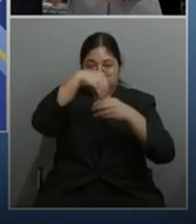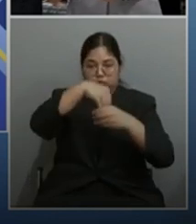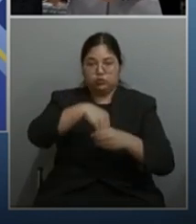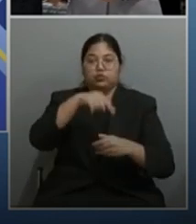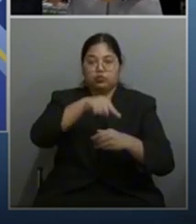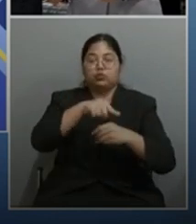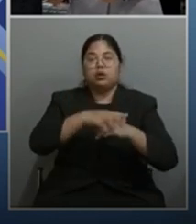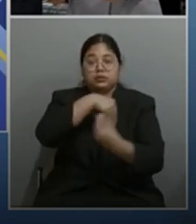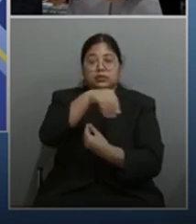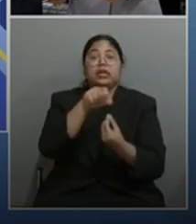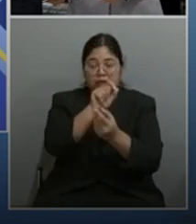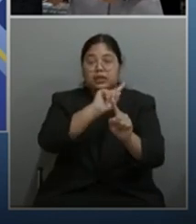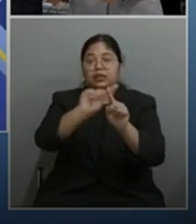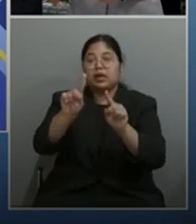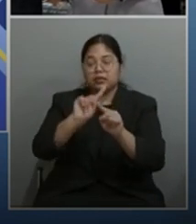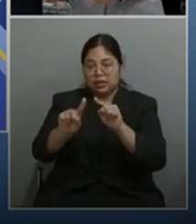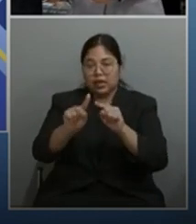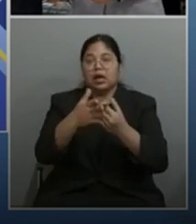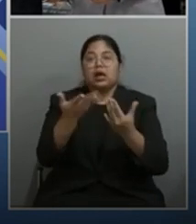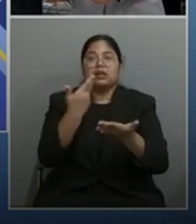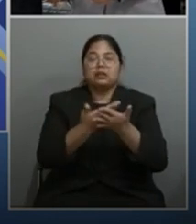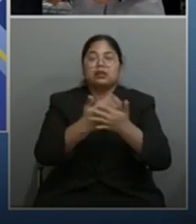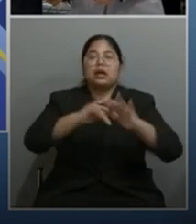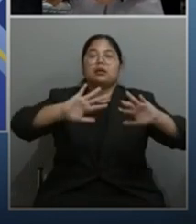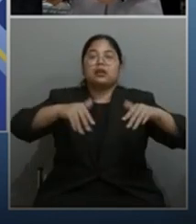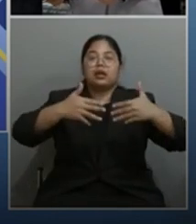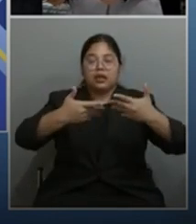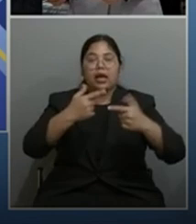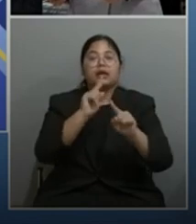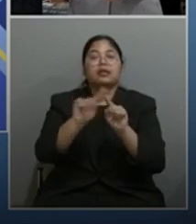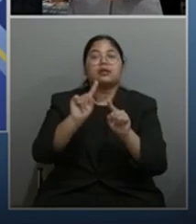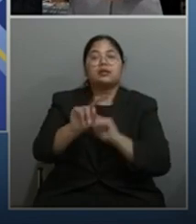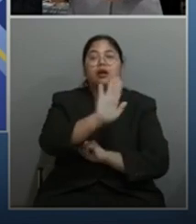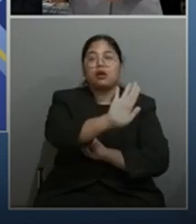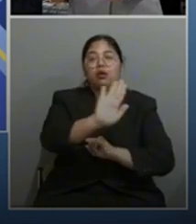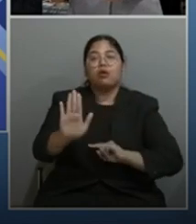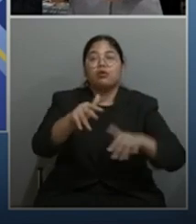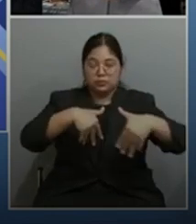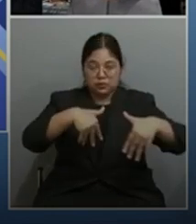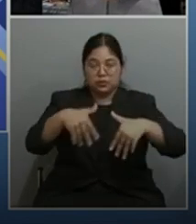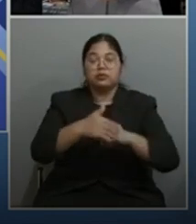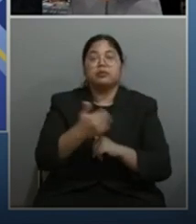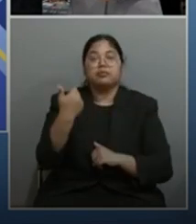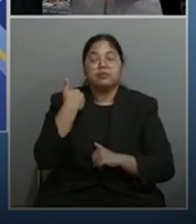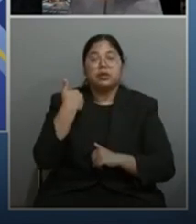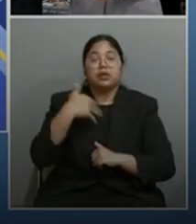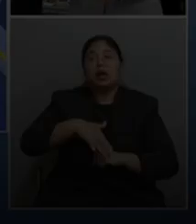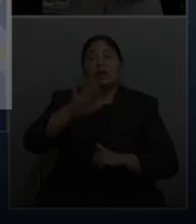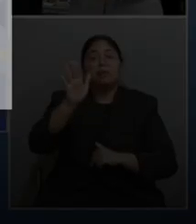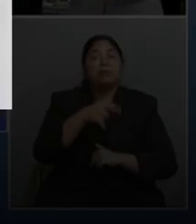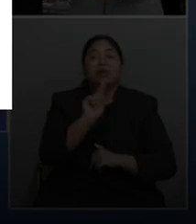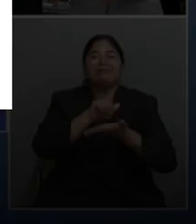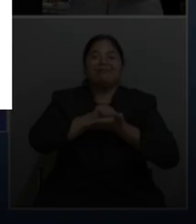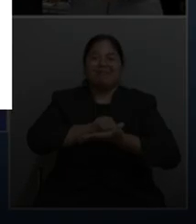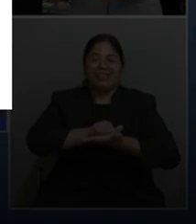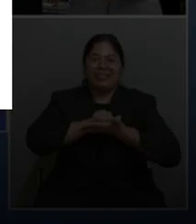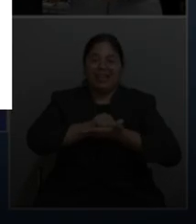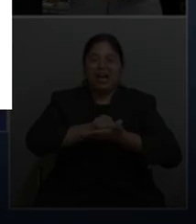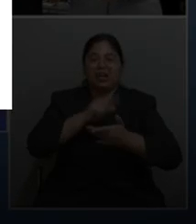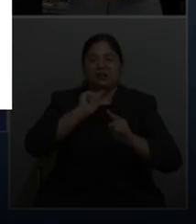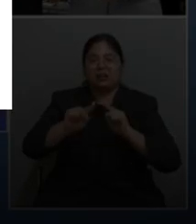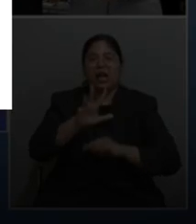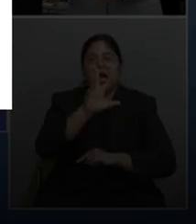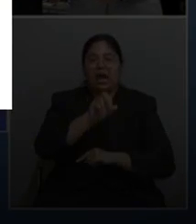งสร้างทางศิตกิก็คือรายได้ที่มาของประชาชนนะคะโดยส่นใหญ่คือมาจากภาคบริการถึง